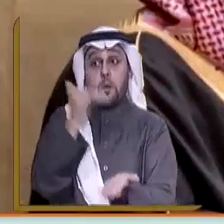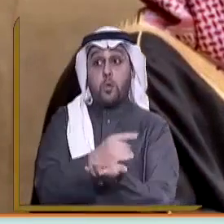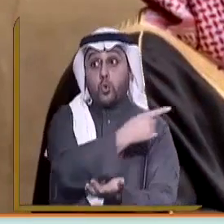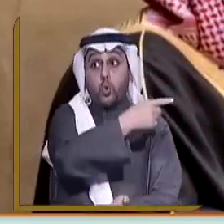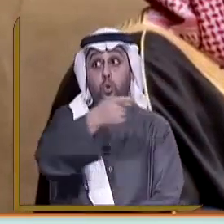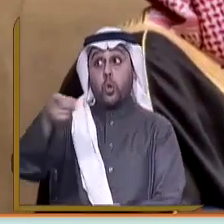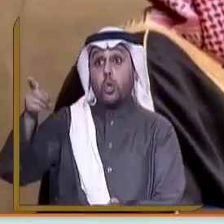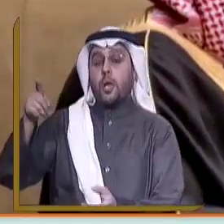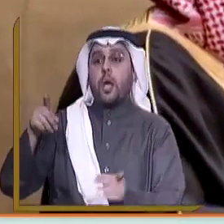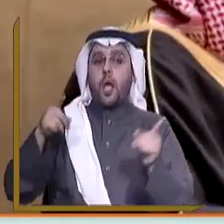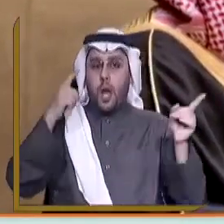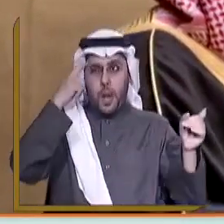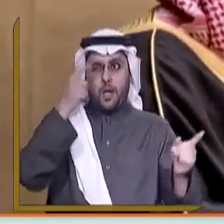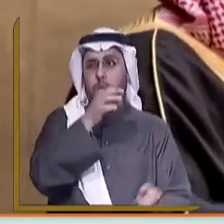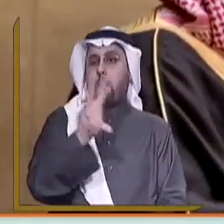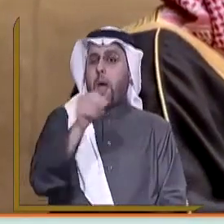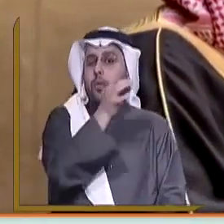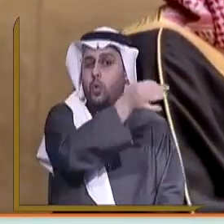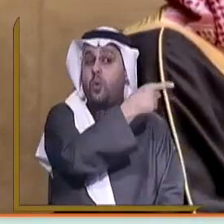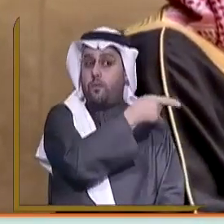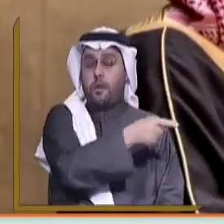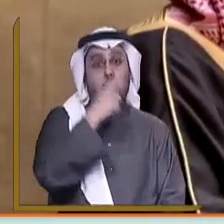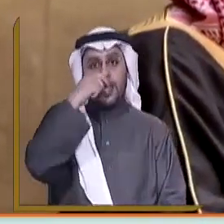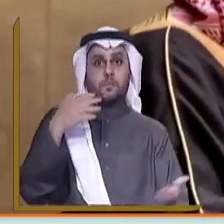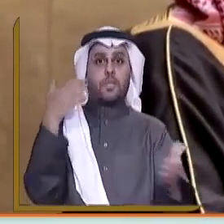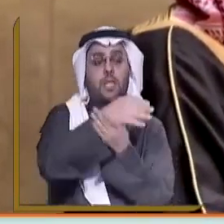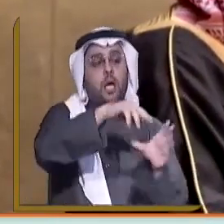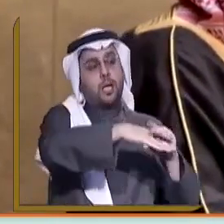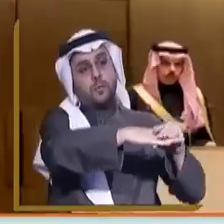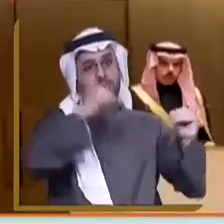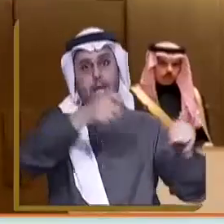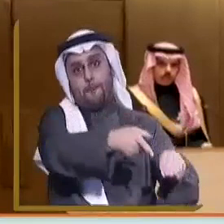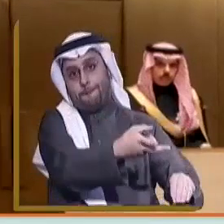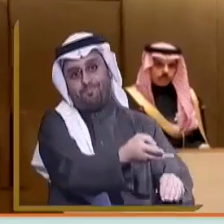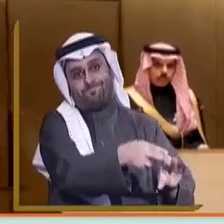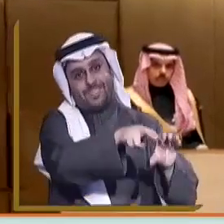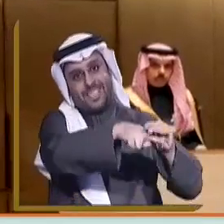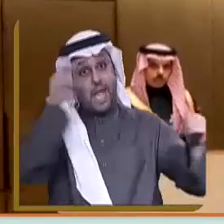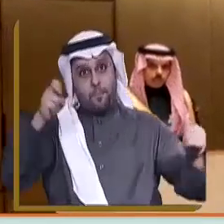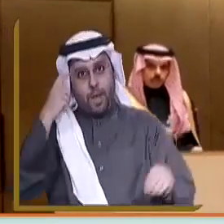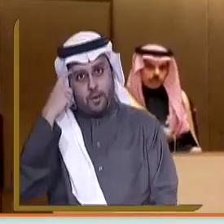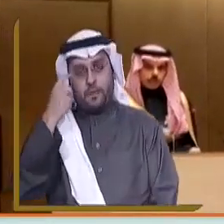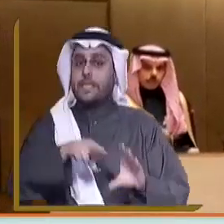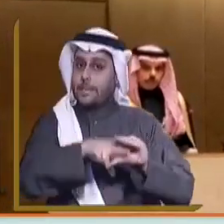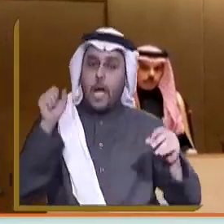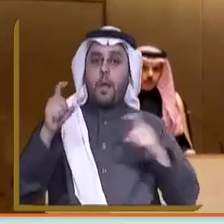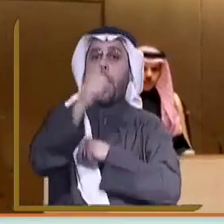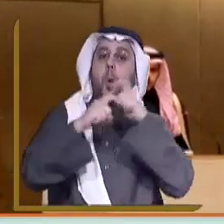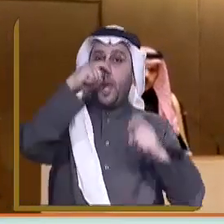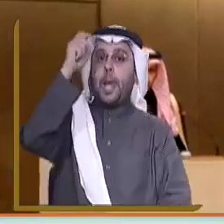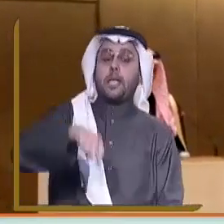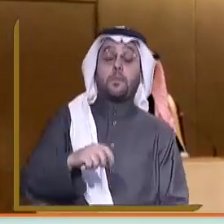تقتصر على دول المنطقه فحسب ولفت وزير الخارجيه الى ان المجتمع الدولي يساوره القلق